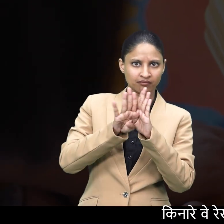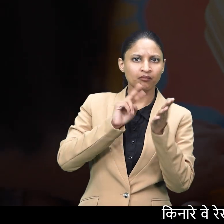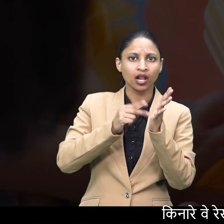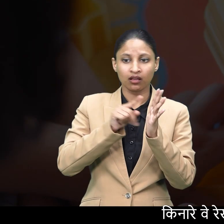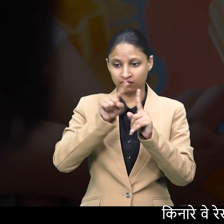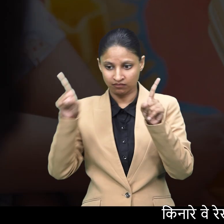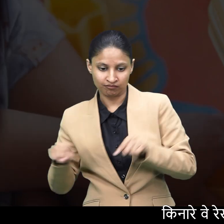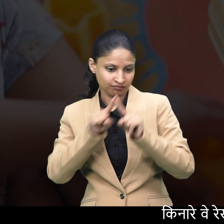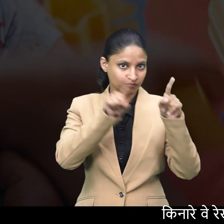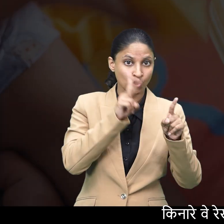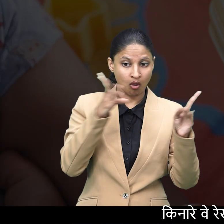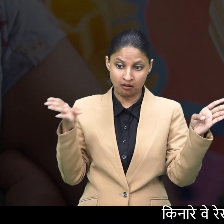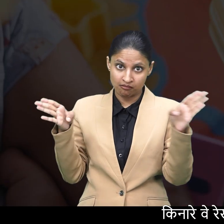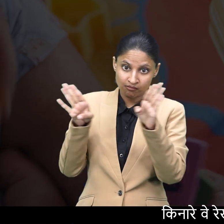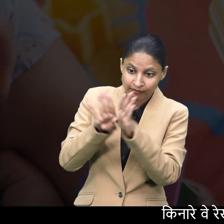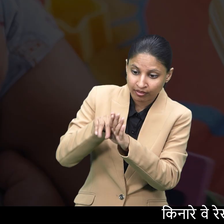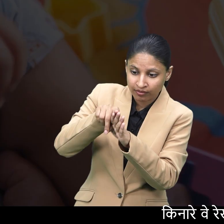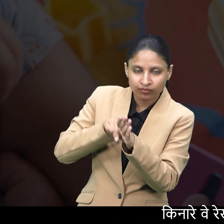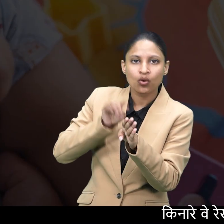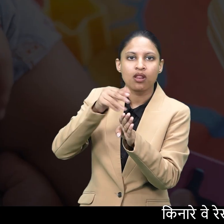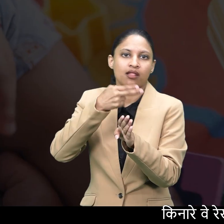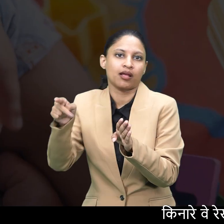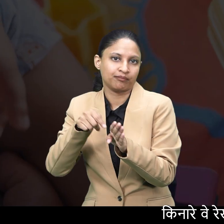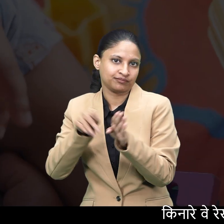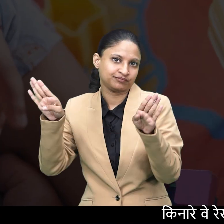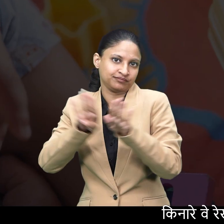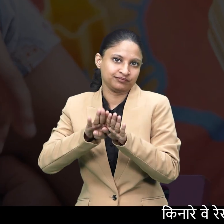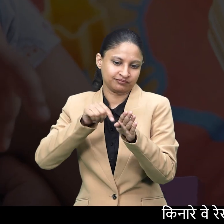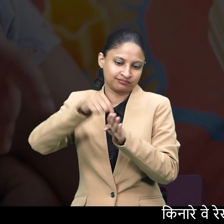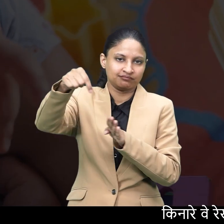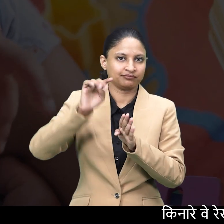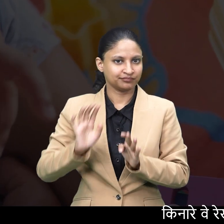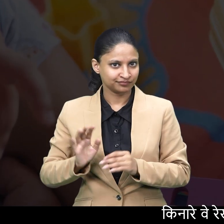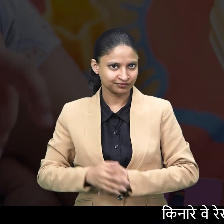किनारे वे रेखाएं हैं जहां 2 फलक मिलते हैं।